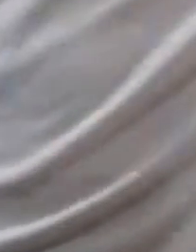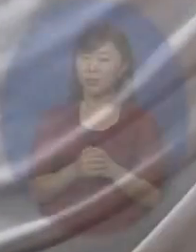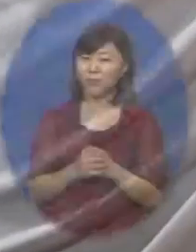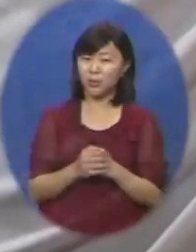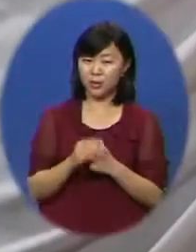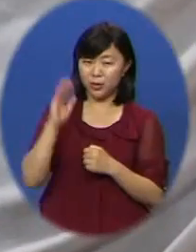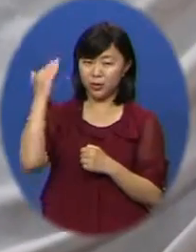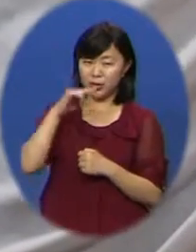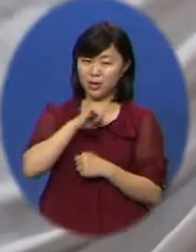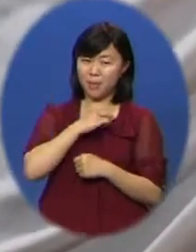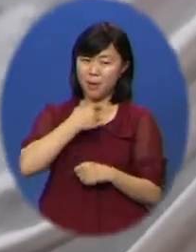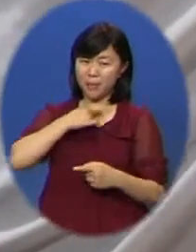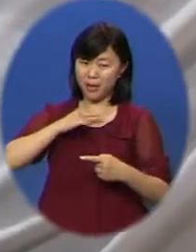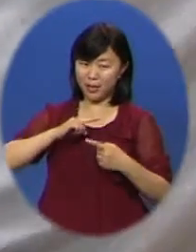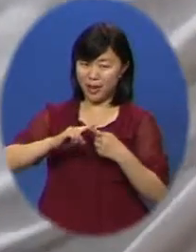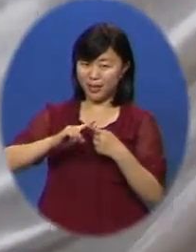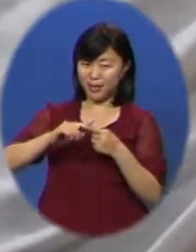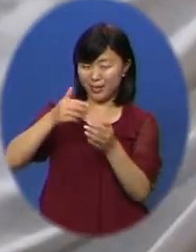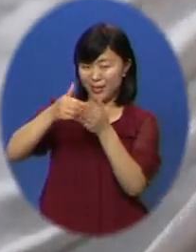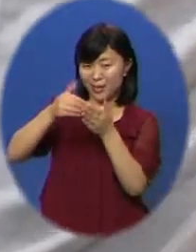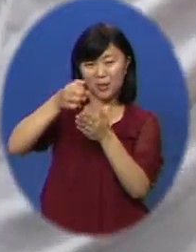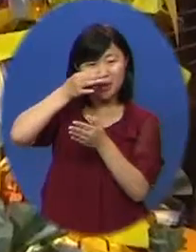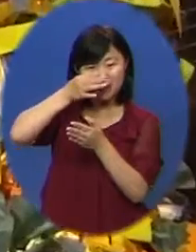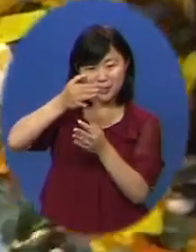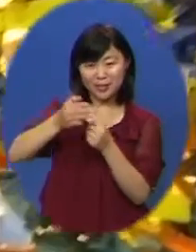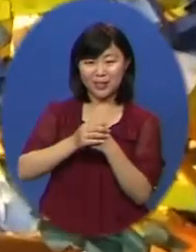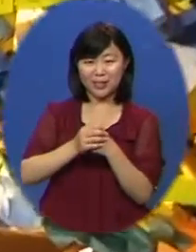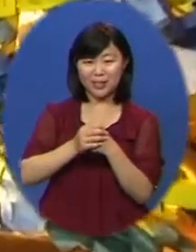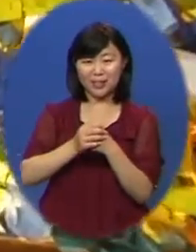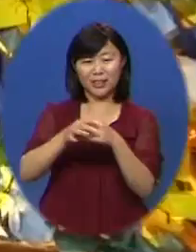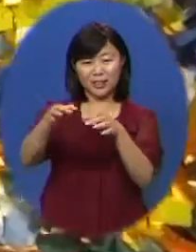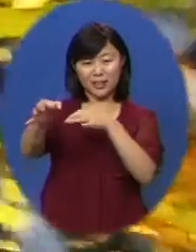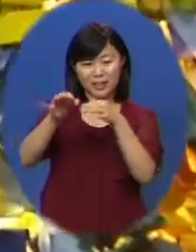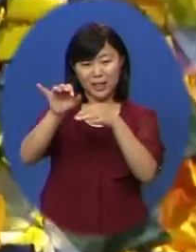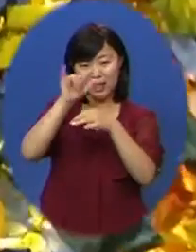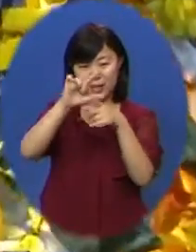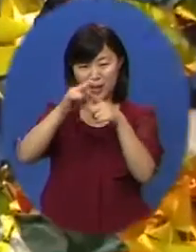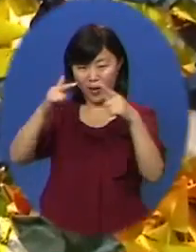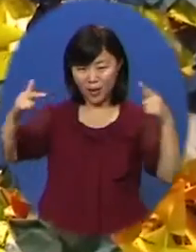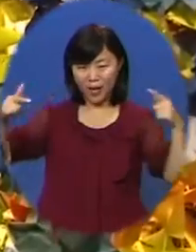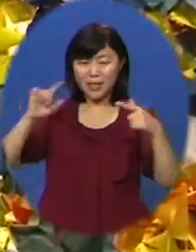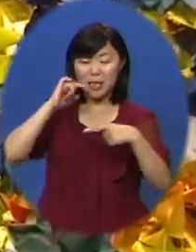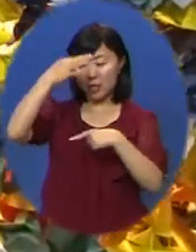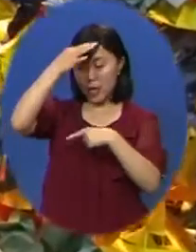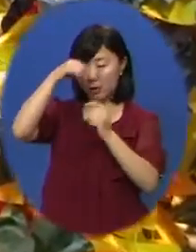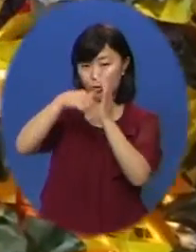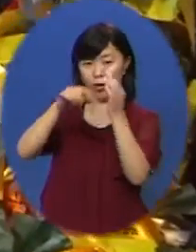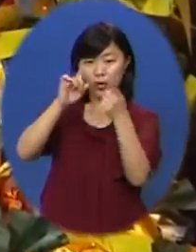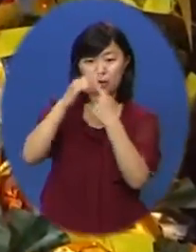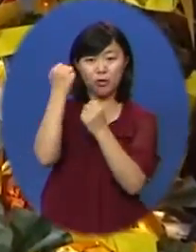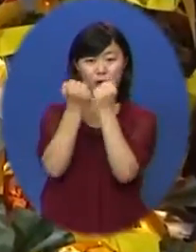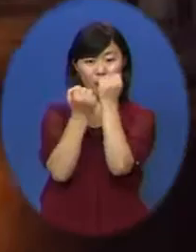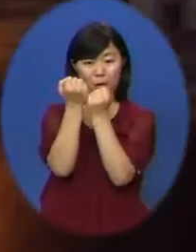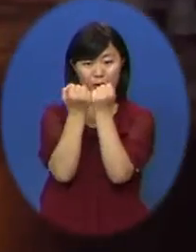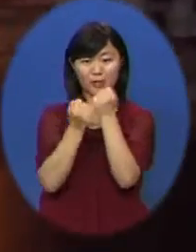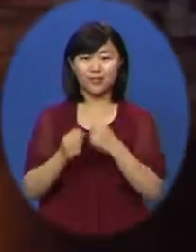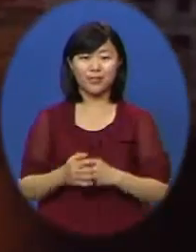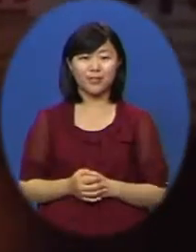최근에 가장 마음에 들었다는 작품도 보여주며 시장에 설치되어 있는 여러 가지 예술 작품들도 설명해